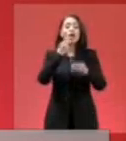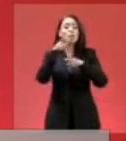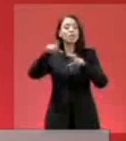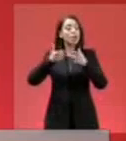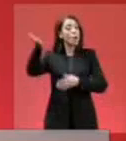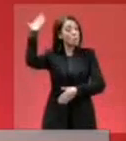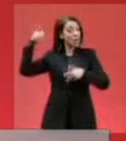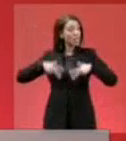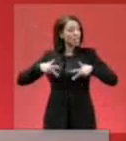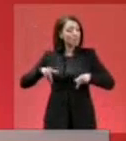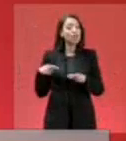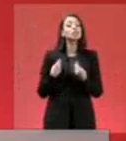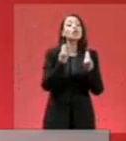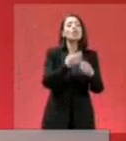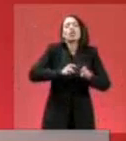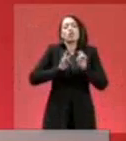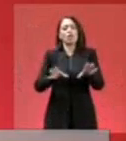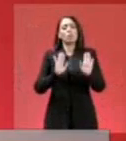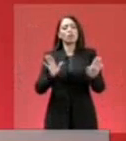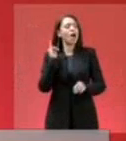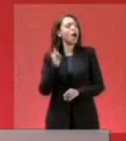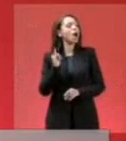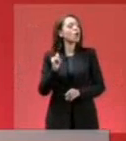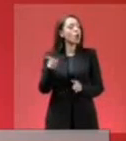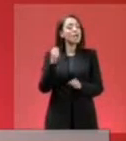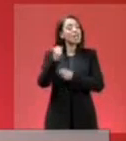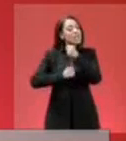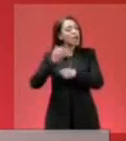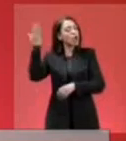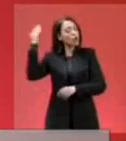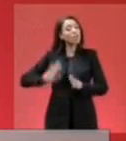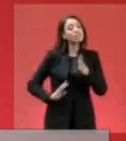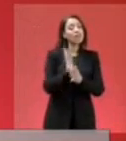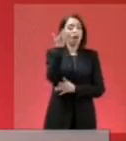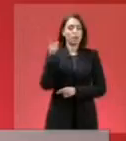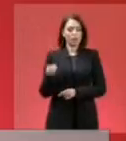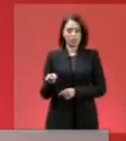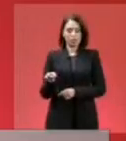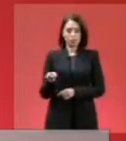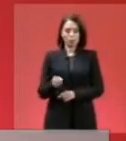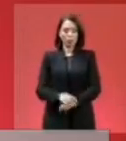προηγούμενες κυβερνήσεις δεν έδιναν δεκάρα, ακόμα και στα χρόνια της ανάπτυξης.